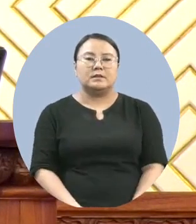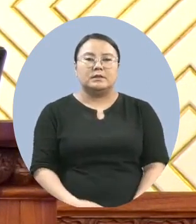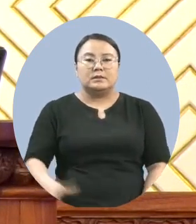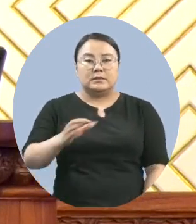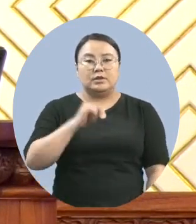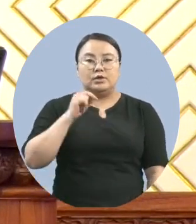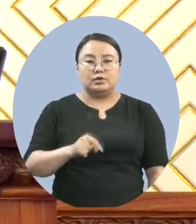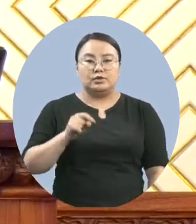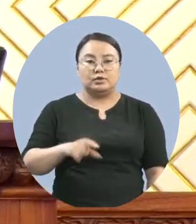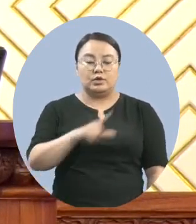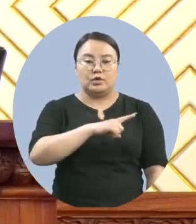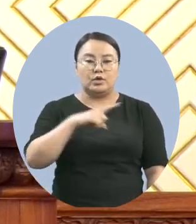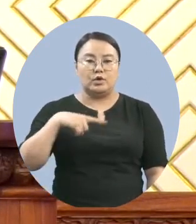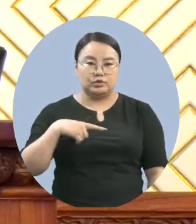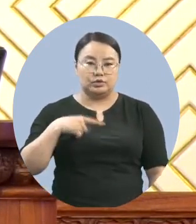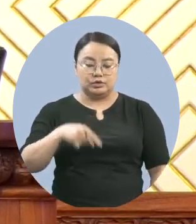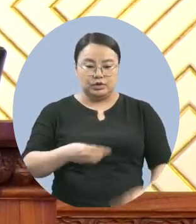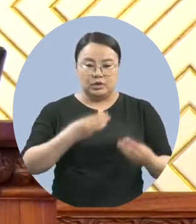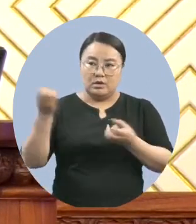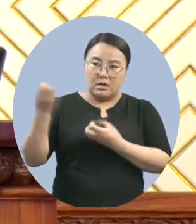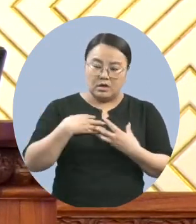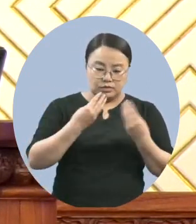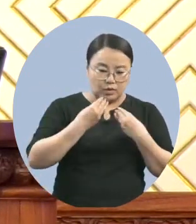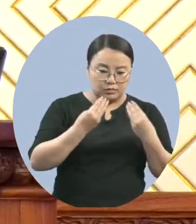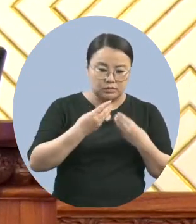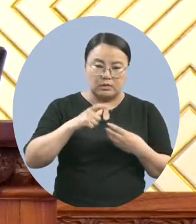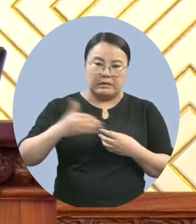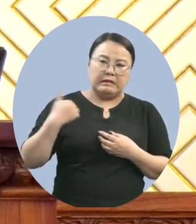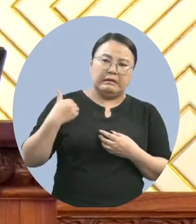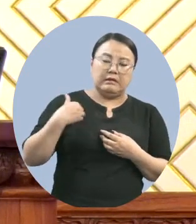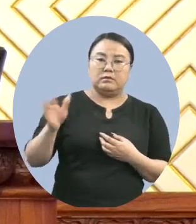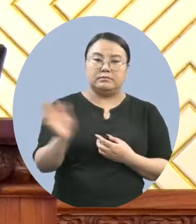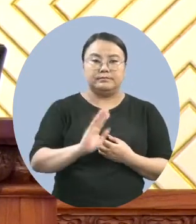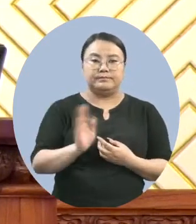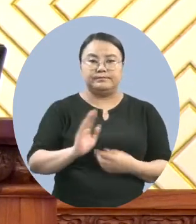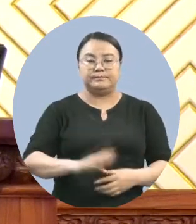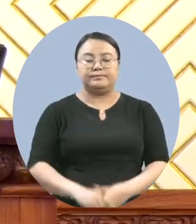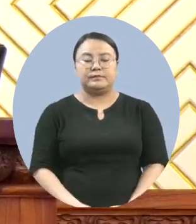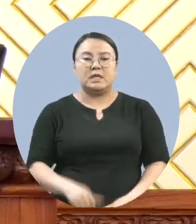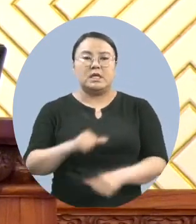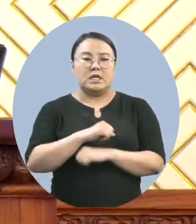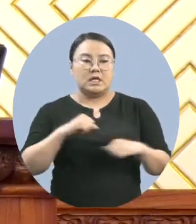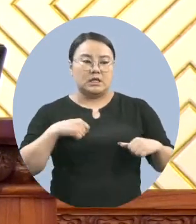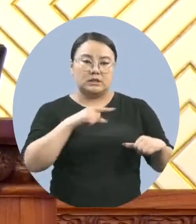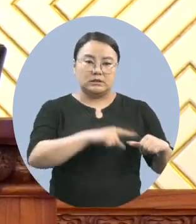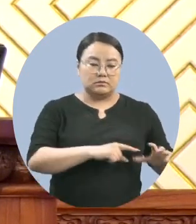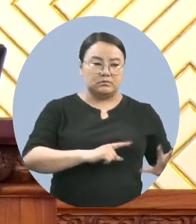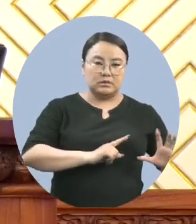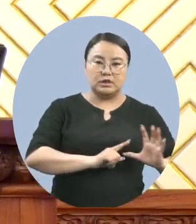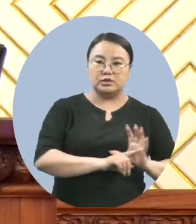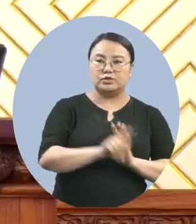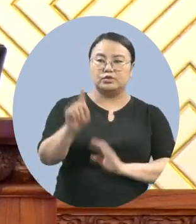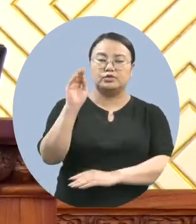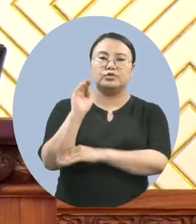Бид нар өнөөдөр өөрсдөрөө ирэх шүүмжлэл өрөөлөөс ирэх дайралтанд толгож болохгүй. Ард түмний төлөөлөгчд бол мянган